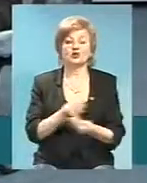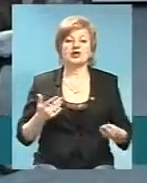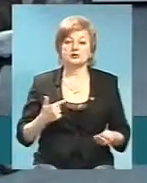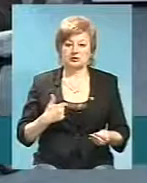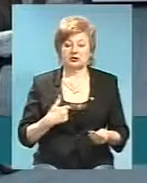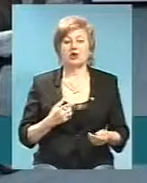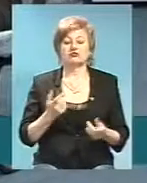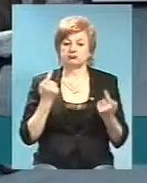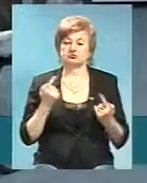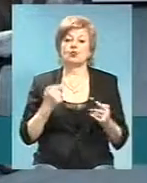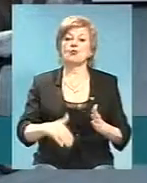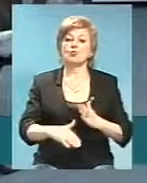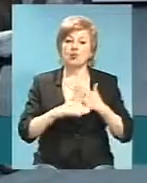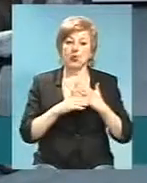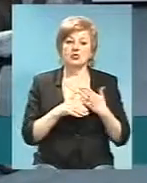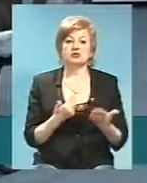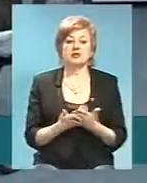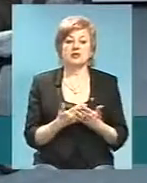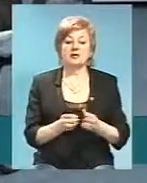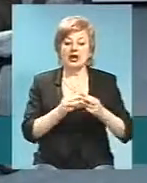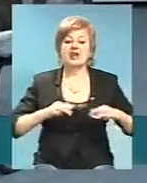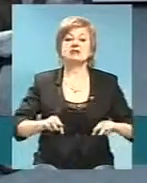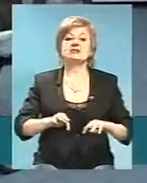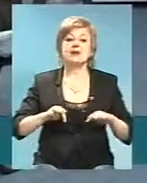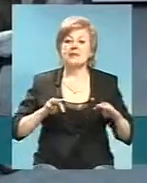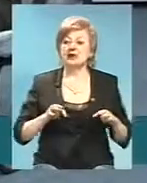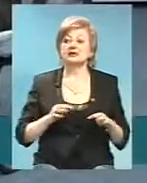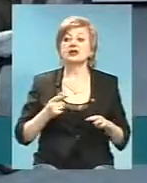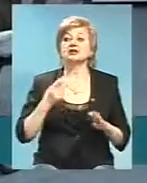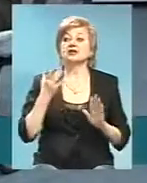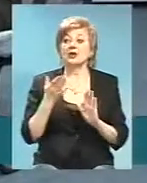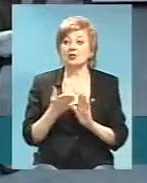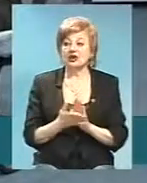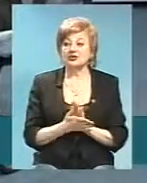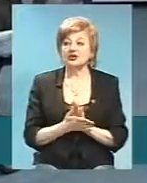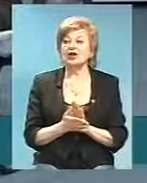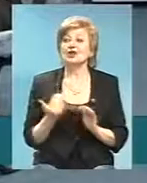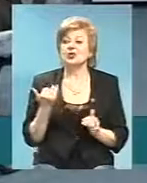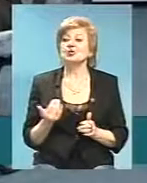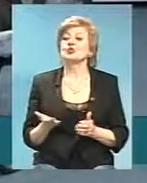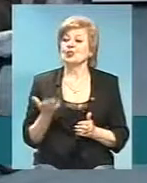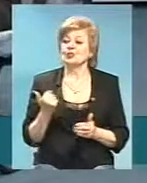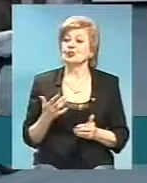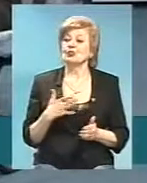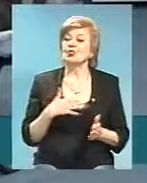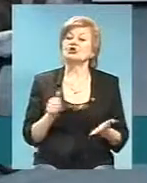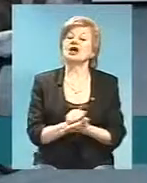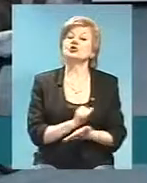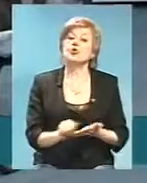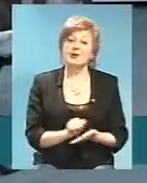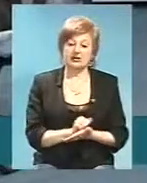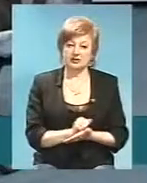в організації цього обліку. Наприклад, департамент реєстрації послуг. Я розумію, але якщо повертатися все ж таки до прийому документів.